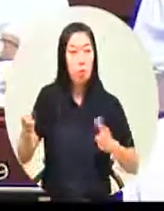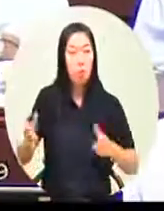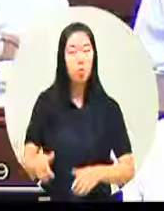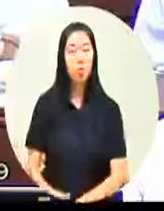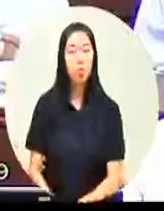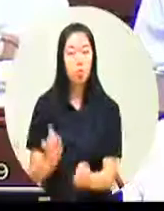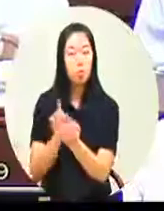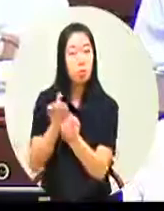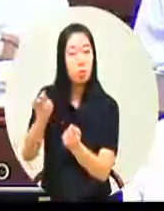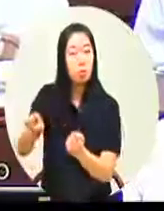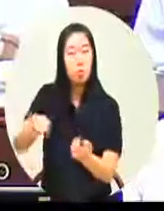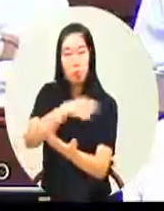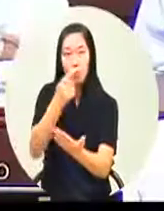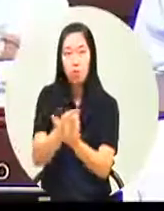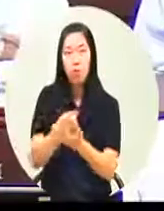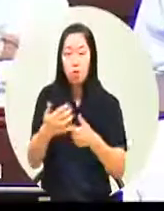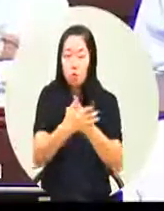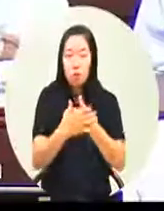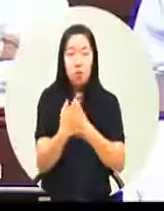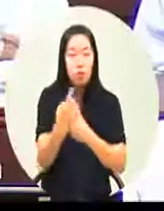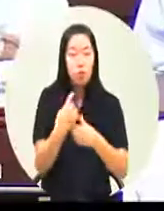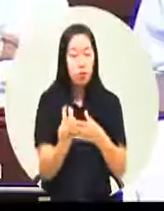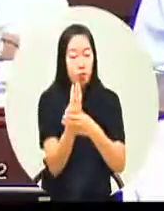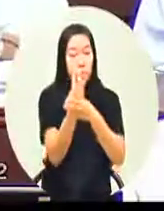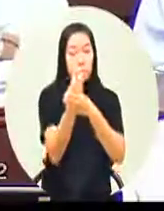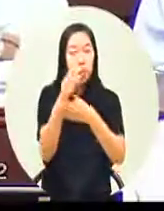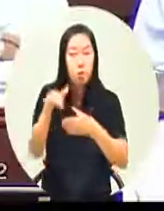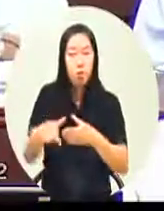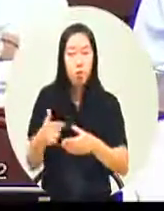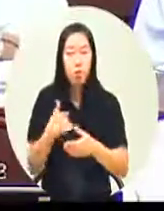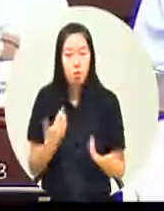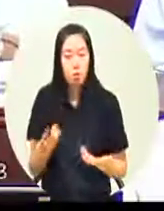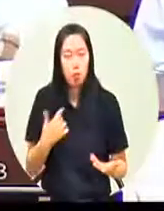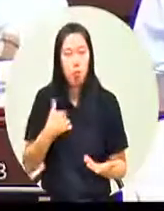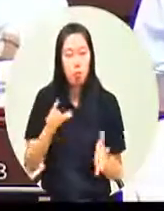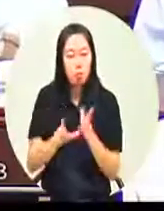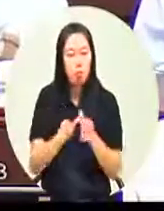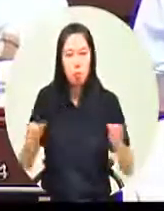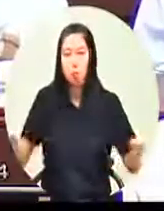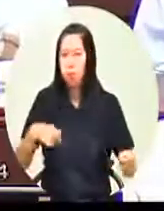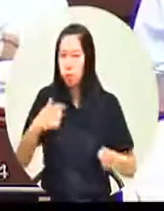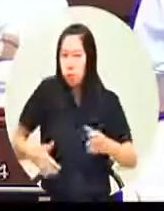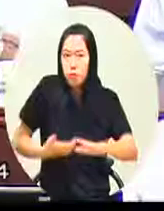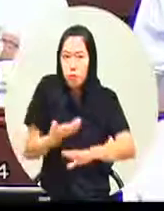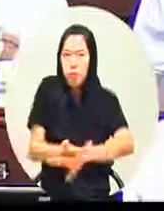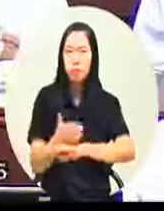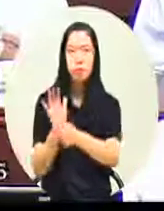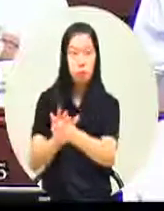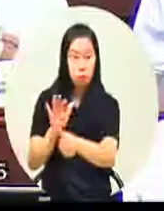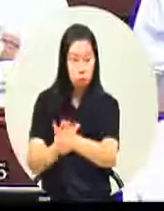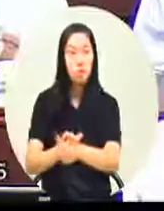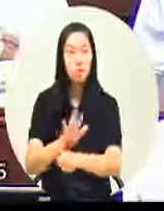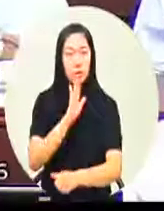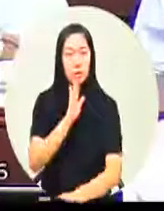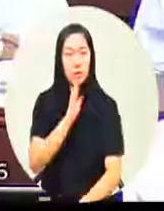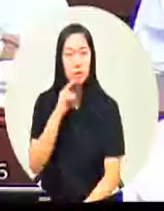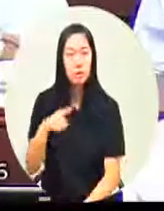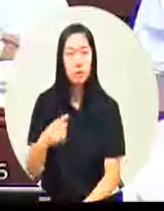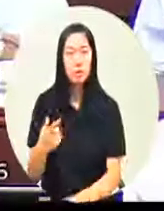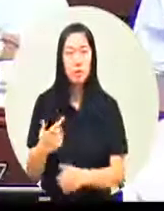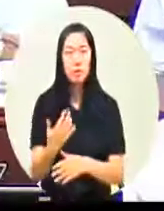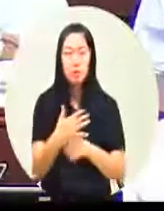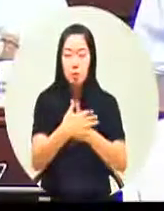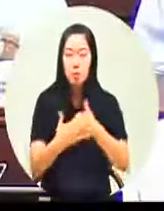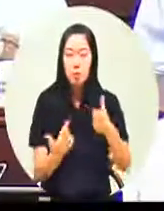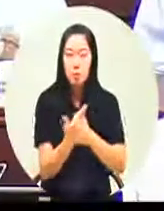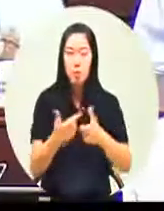整个宝来地区还有这个温泉的这个部分我们长期都是全力的协助包括我们宝来大街